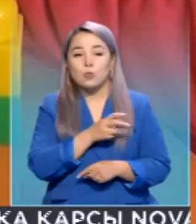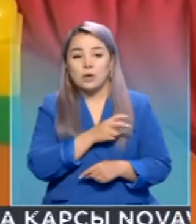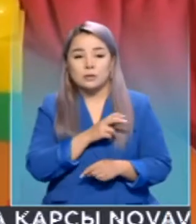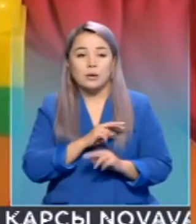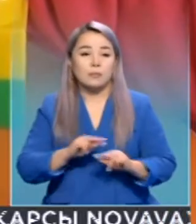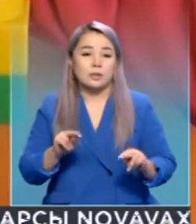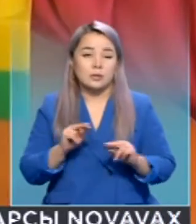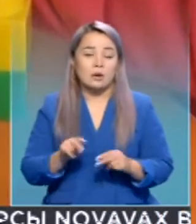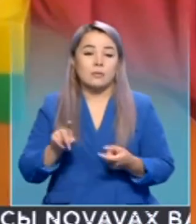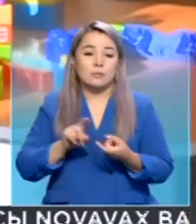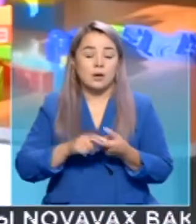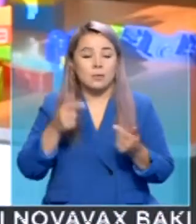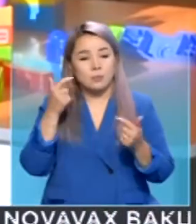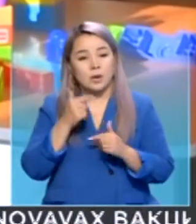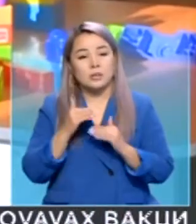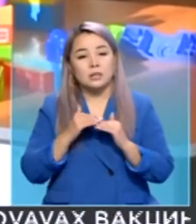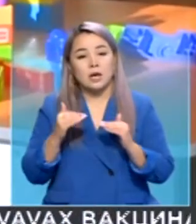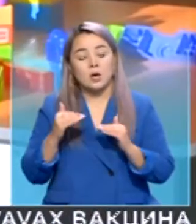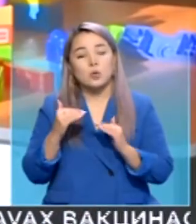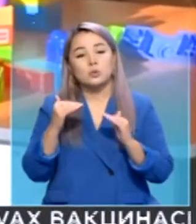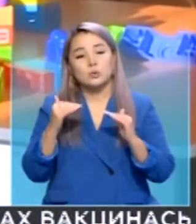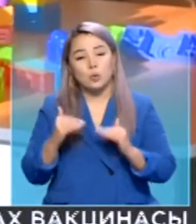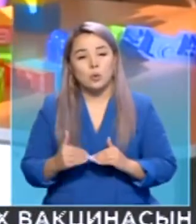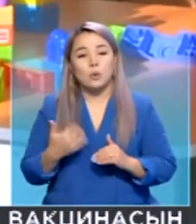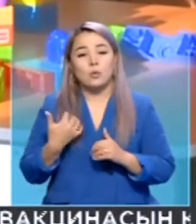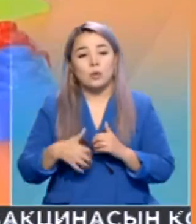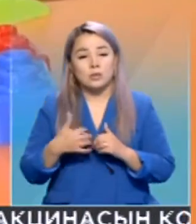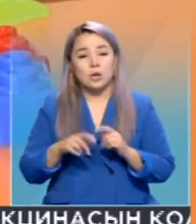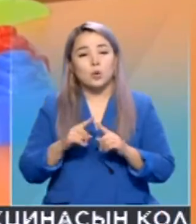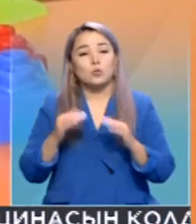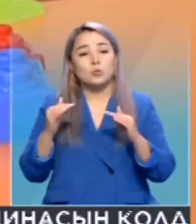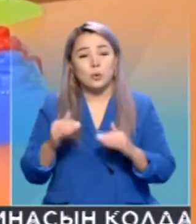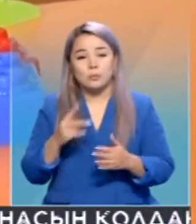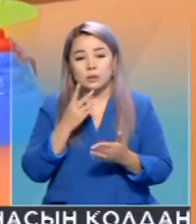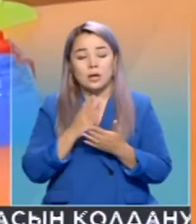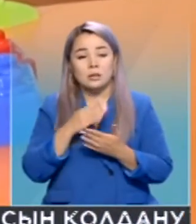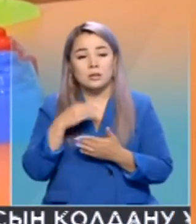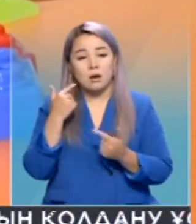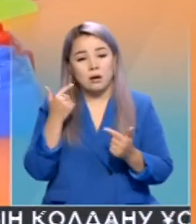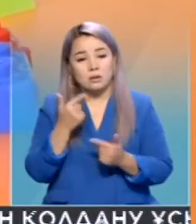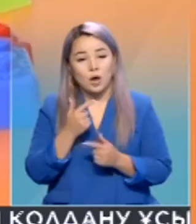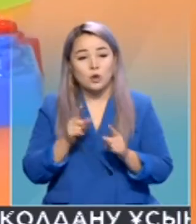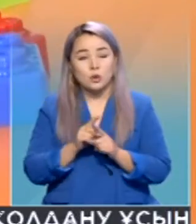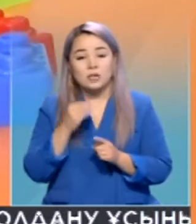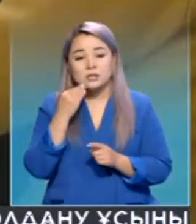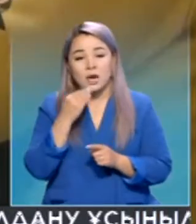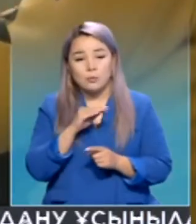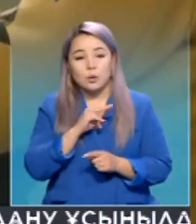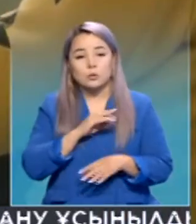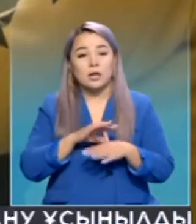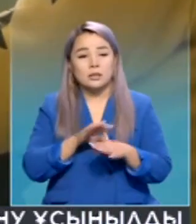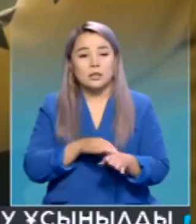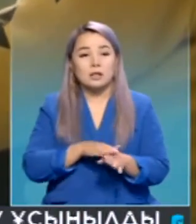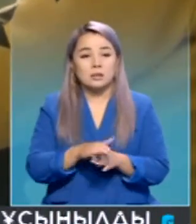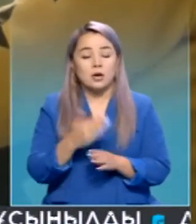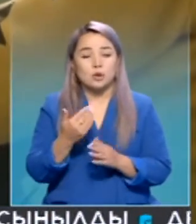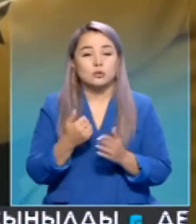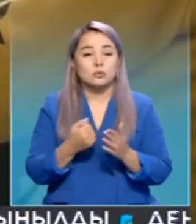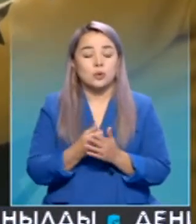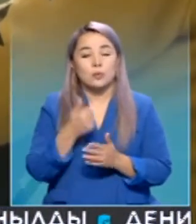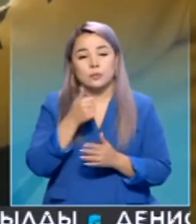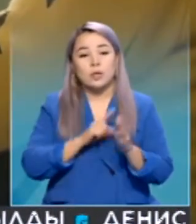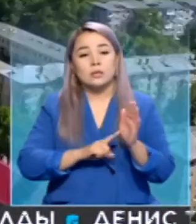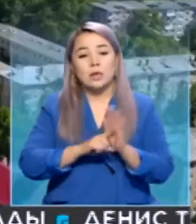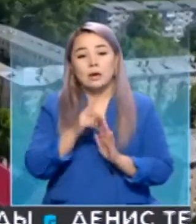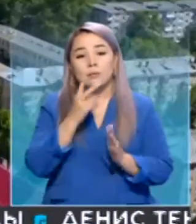беретін пәні бойынша білім деңгейі ортадан да төмен болып шыққан. Білім сапасын қадағалауға жауапты қызметкерлер жаңа оқу жылы басталғанға дейін